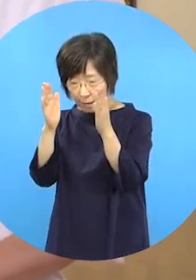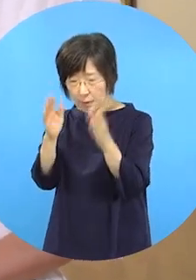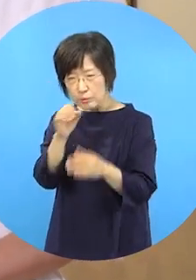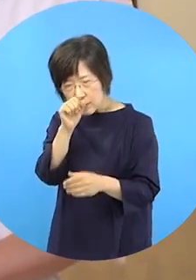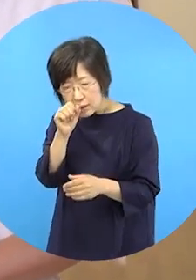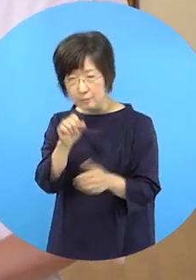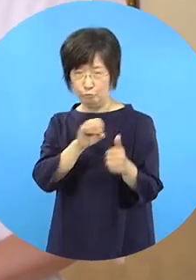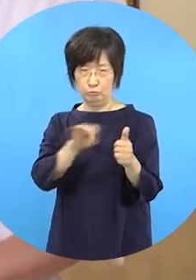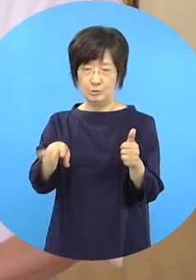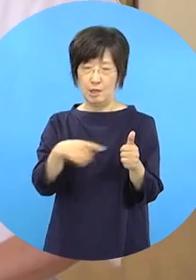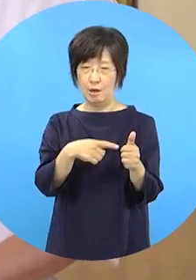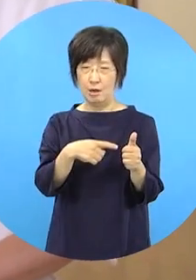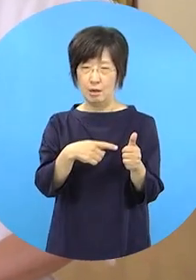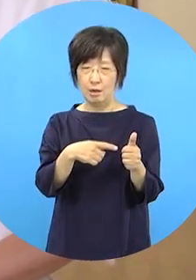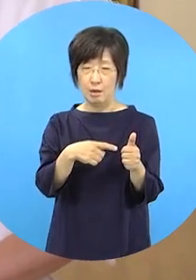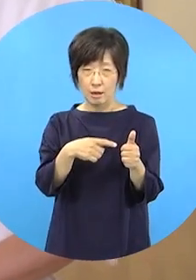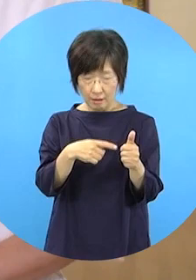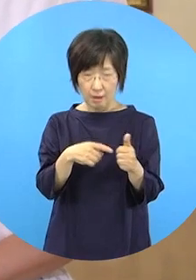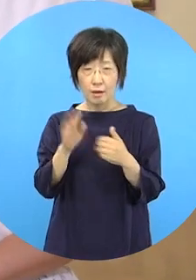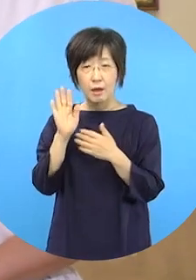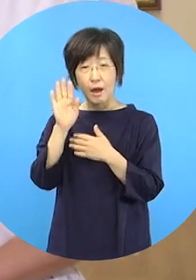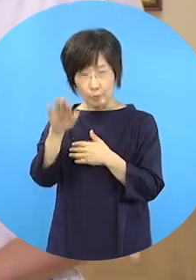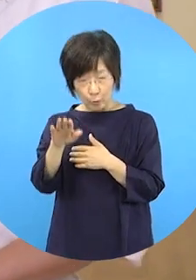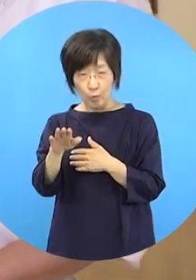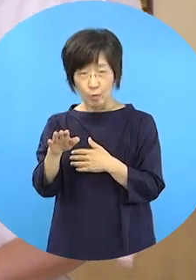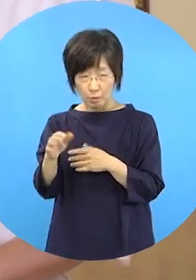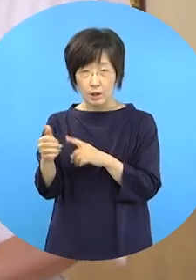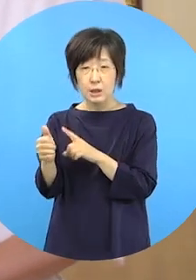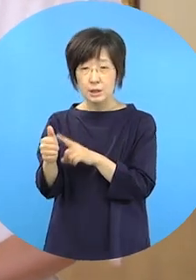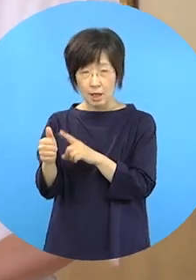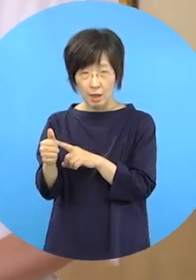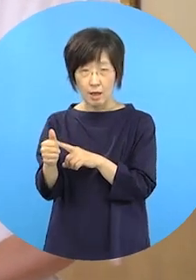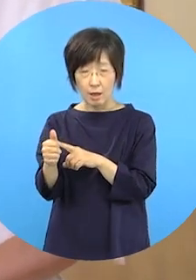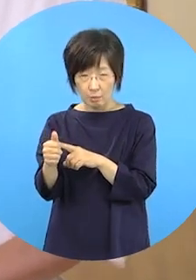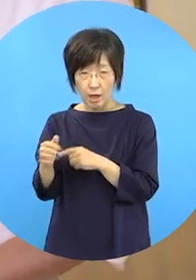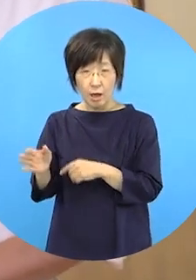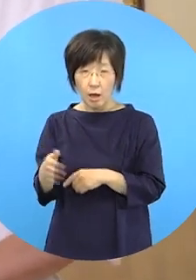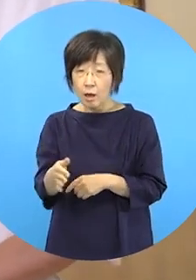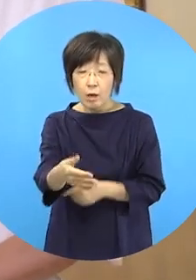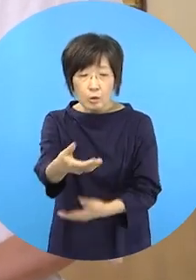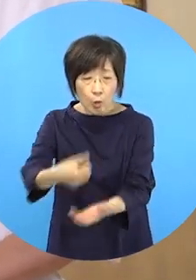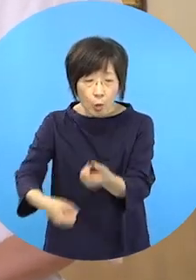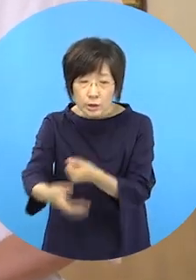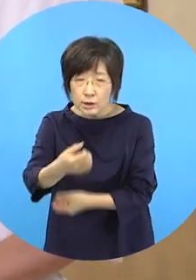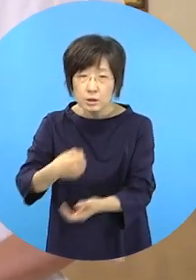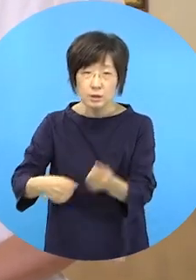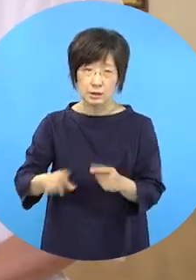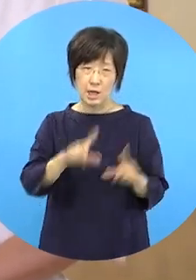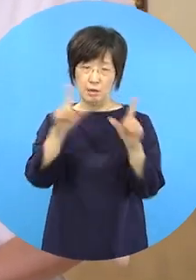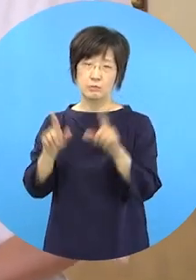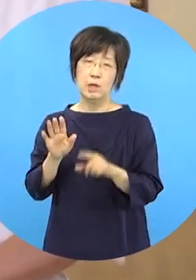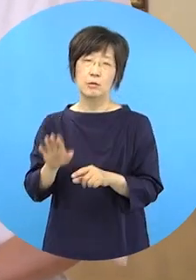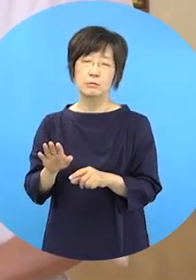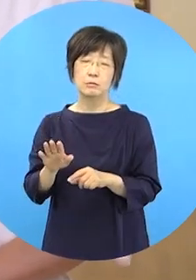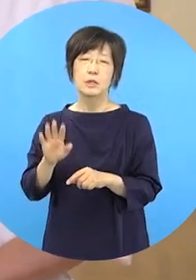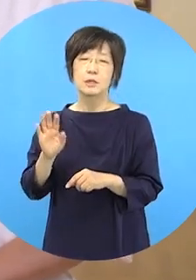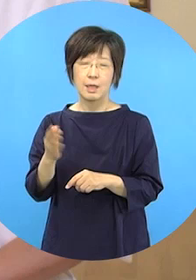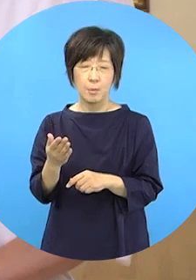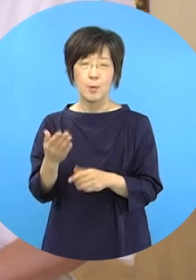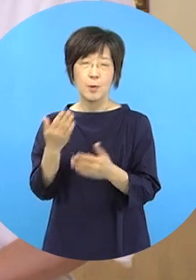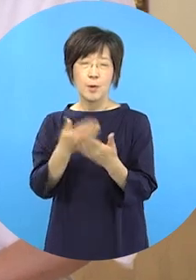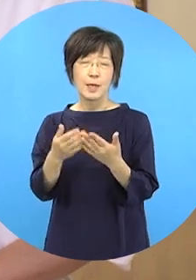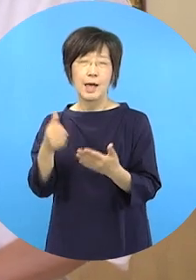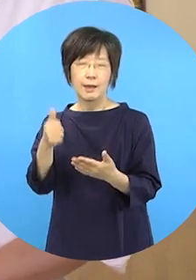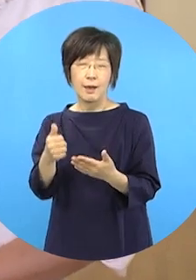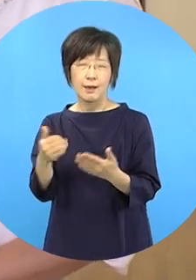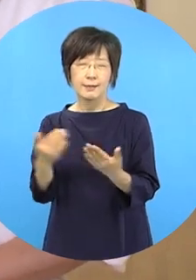を送ったんですね。それ以来、まあ、木田金次郎は漁師としての生活をしながら、でも画家になりたいという憧れを強く